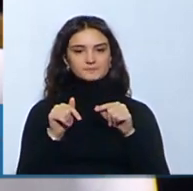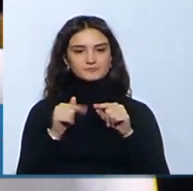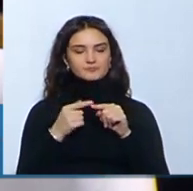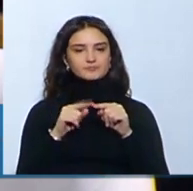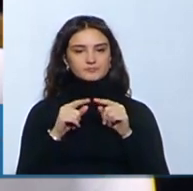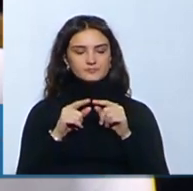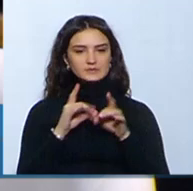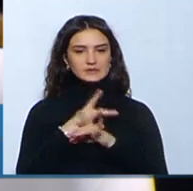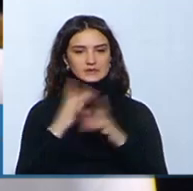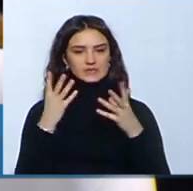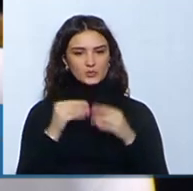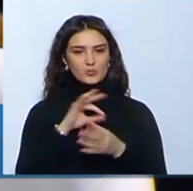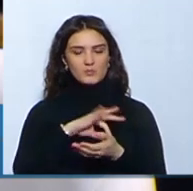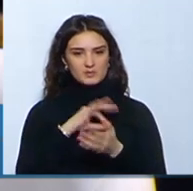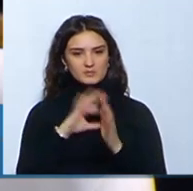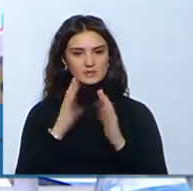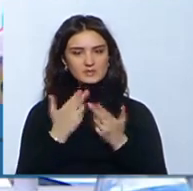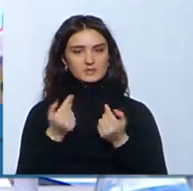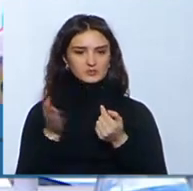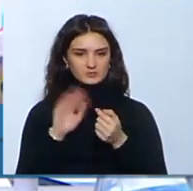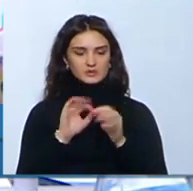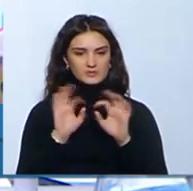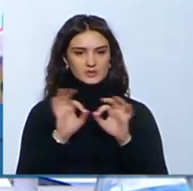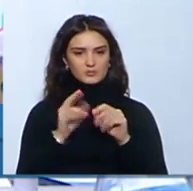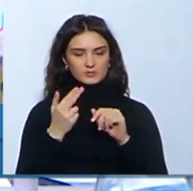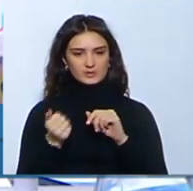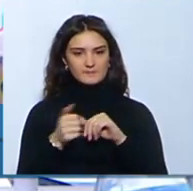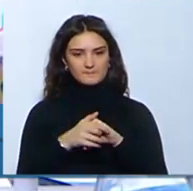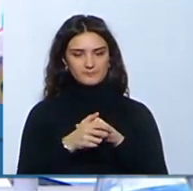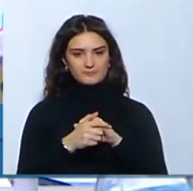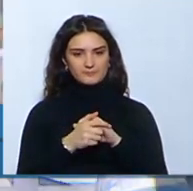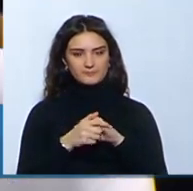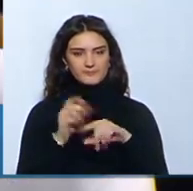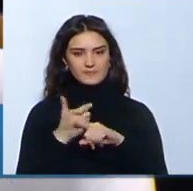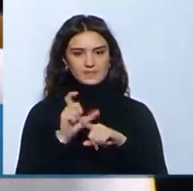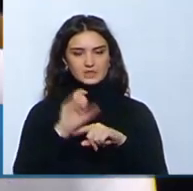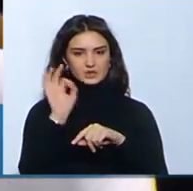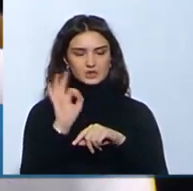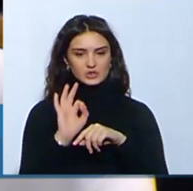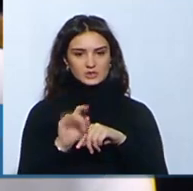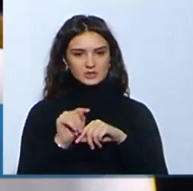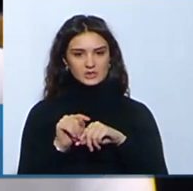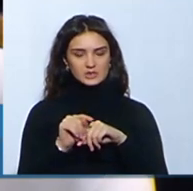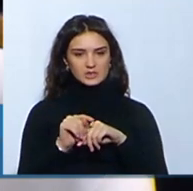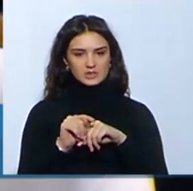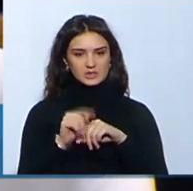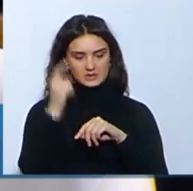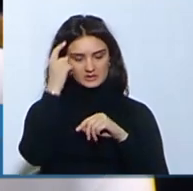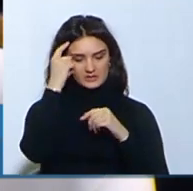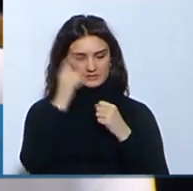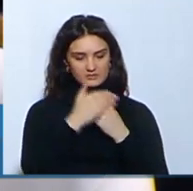სადღესასწაულო მოხმარებას. ჯერ აქედან დავიწყოთ და მე უკვე განვაზოგადდი. ძალიან ხშირია თავის